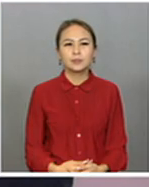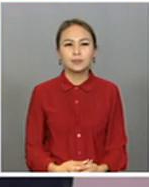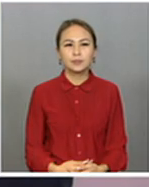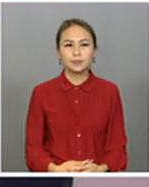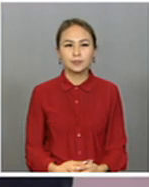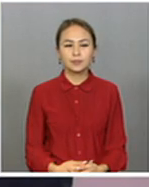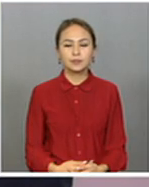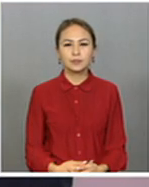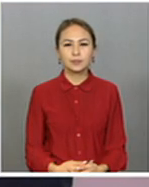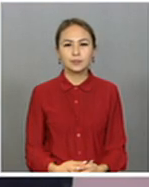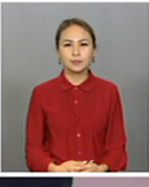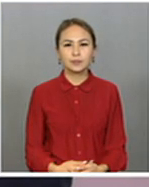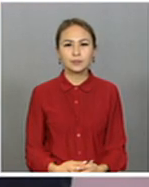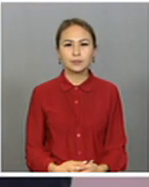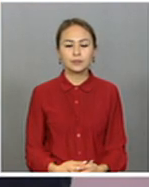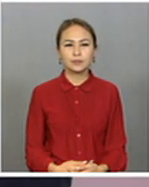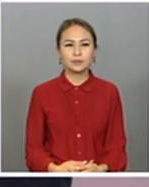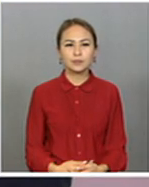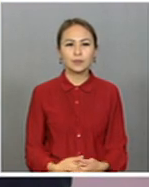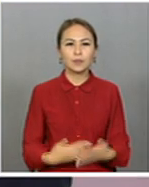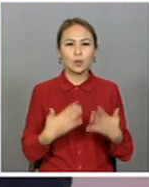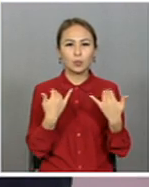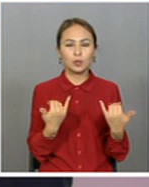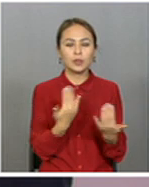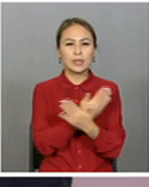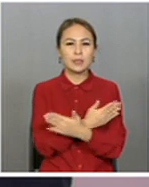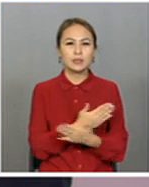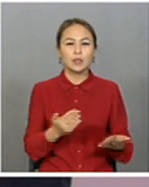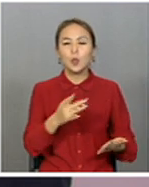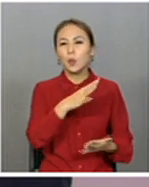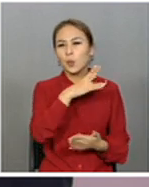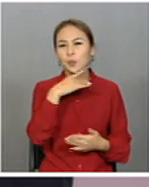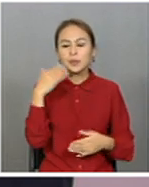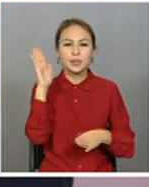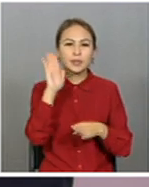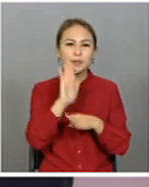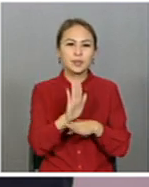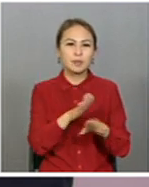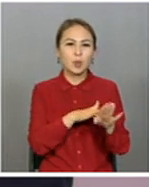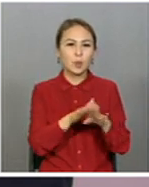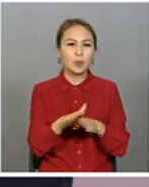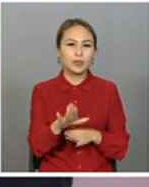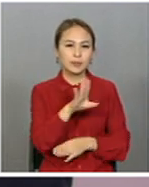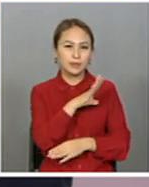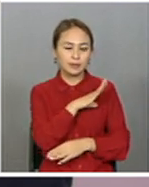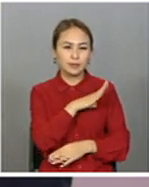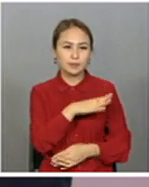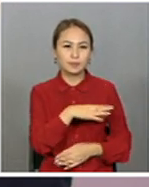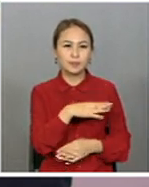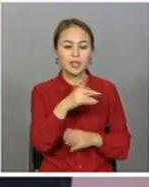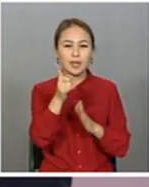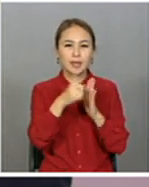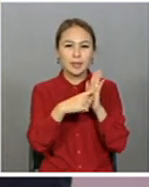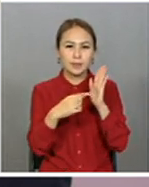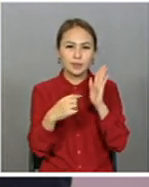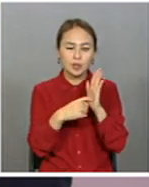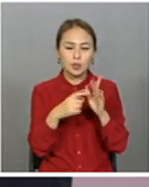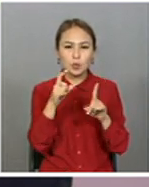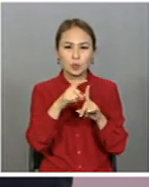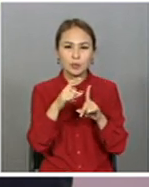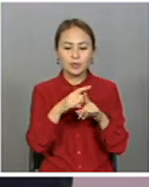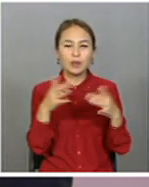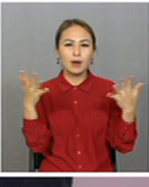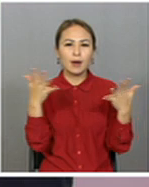Тамаша, балалар. Бүгін сендер көптеген тапсырма орындадыңдар. Лепті сөйлемнің қандай